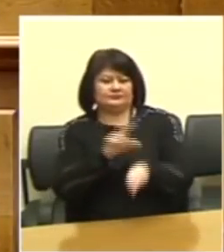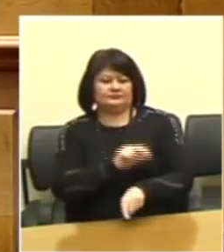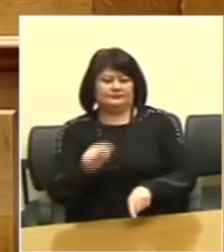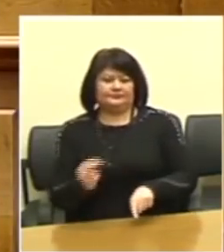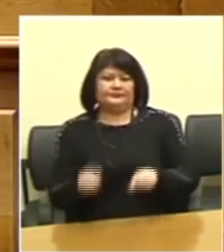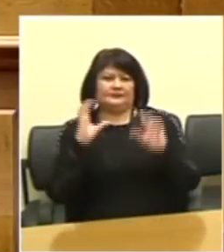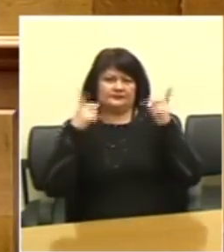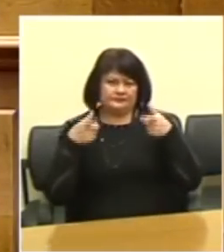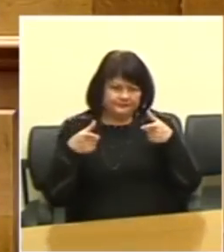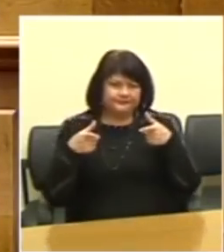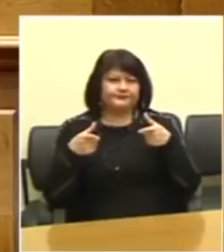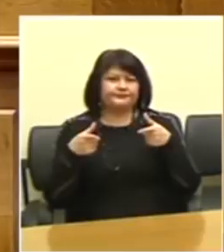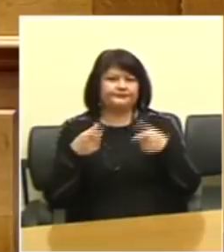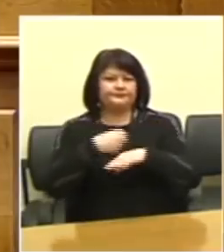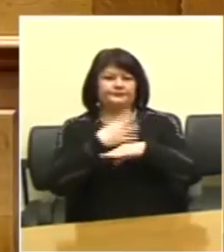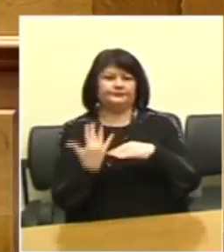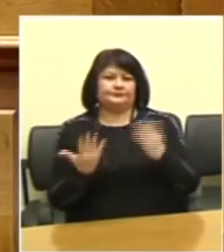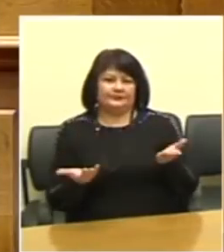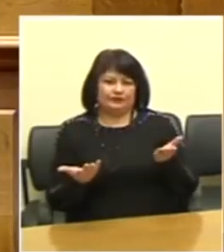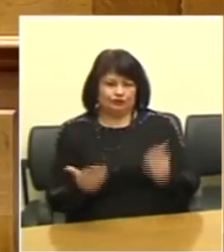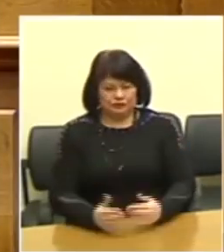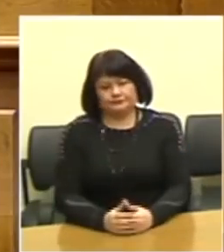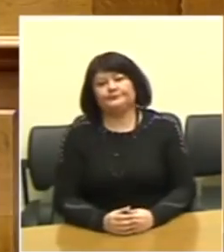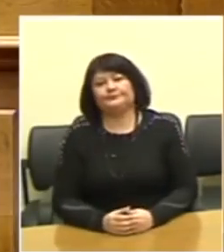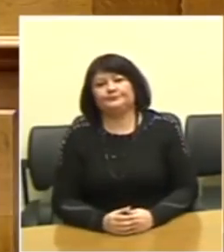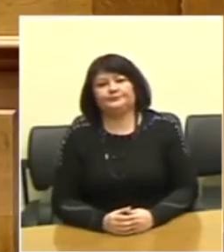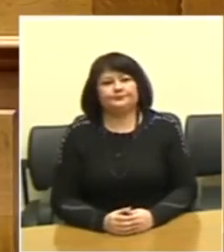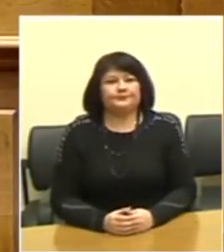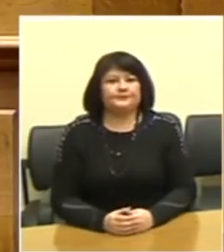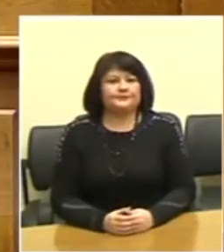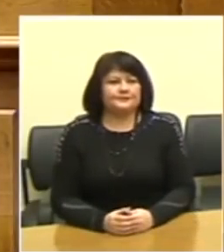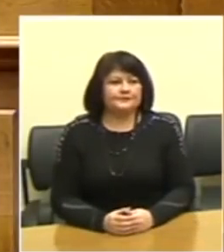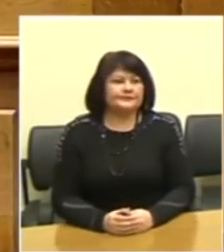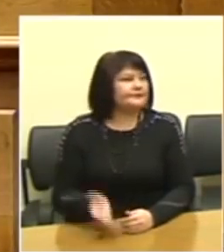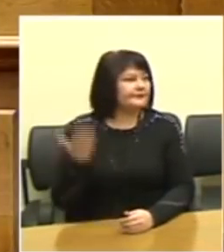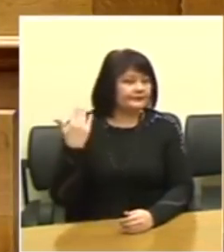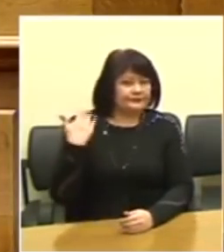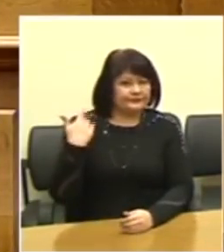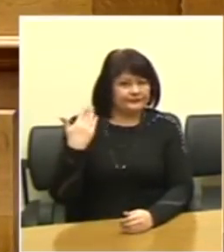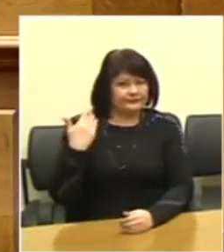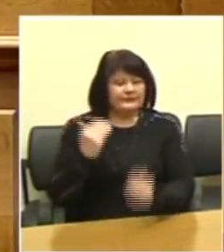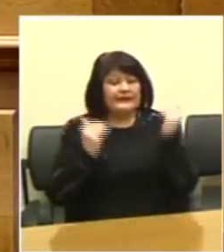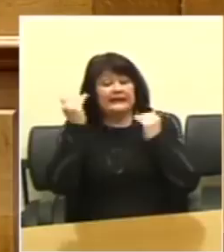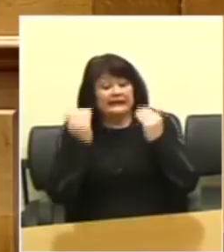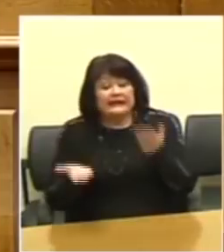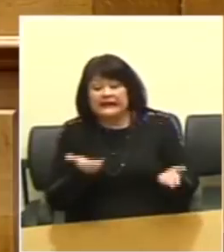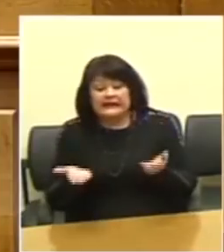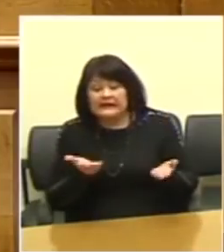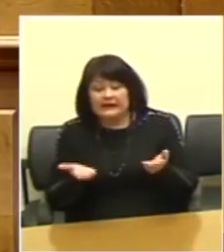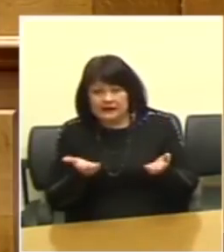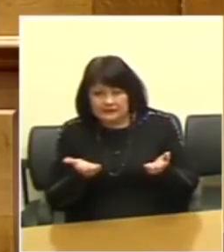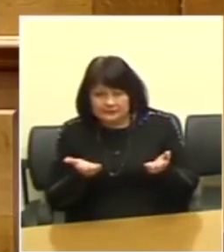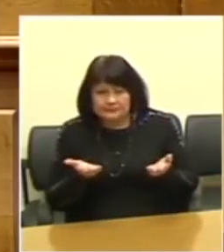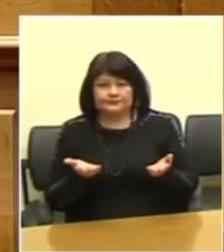Νέα Δημοκρατία και το ΠΑΣΟΚ κοινά άλλα. Πίσω από αυτά τα ψεύτικα διλήμματα για μια